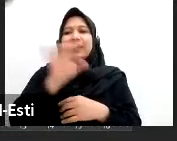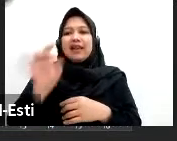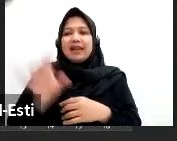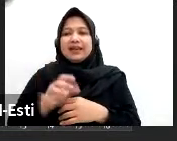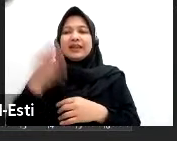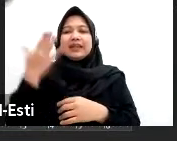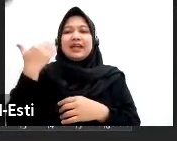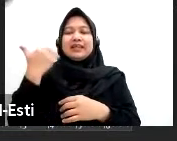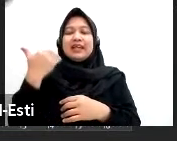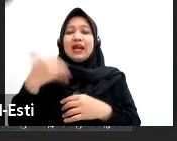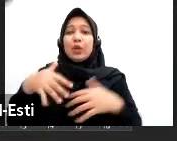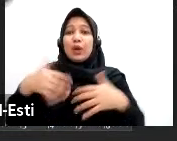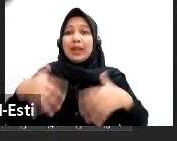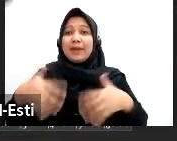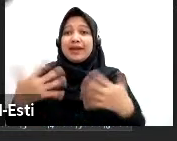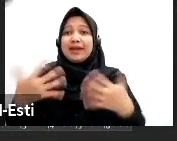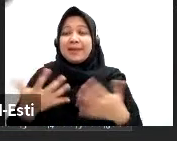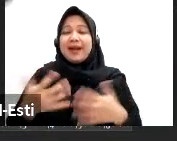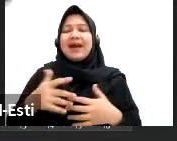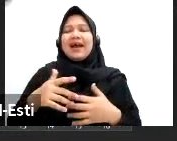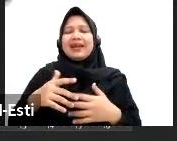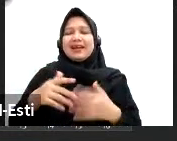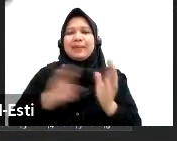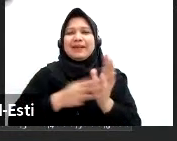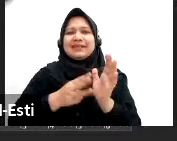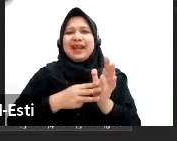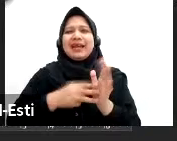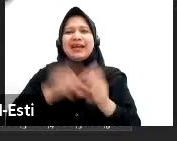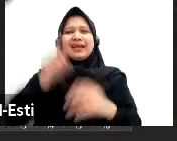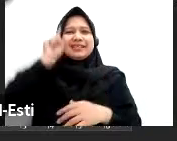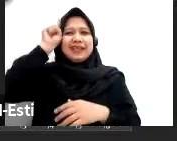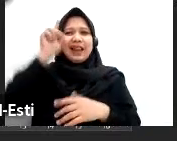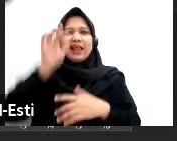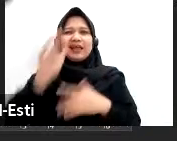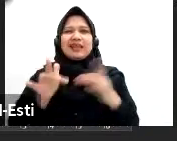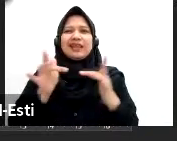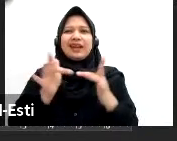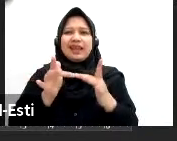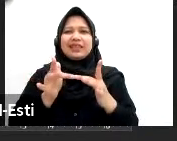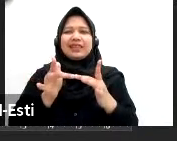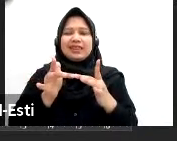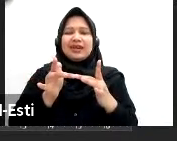saya sampaikan bahwa jaringan internetnya yang agak kesulitan kita untuk